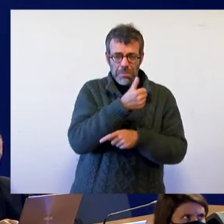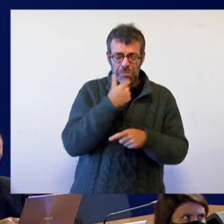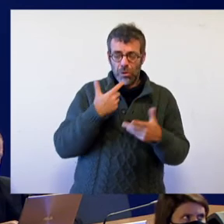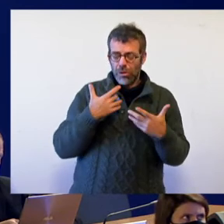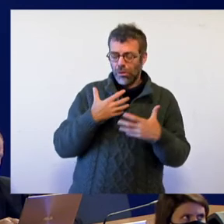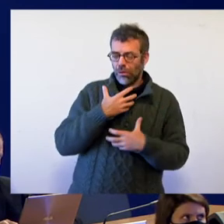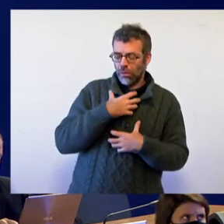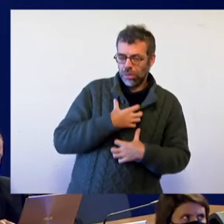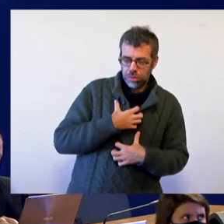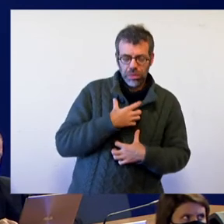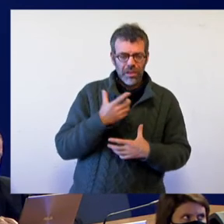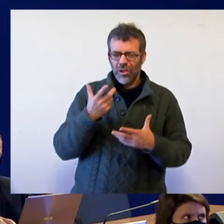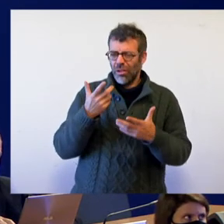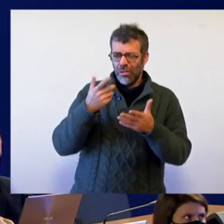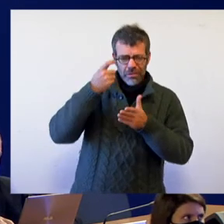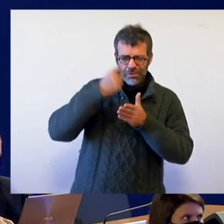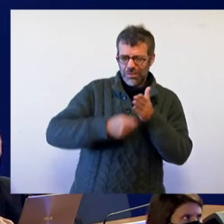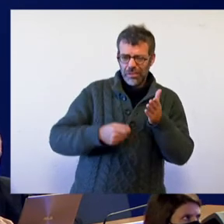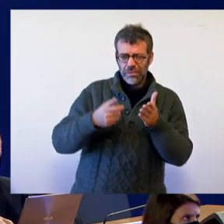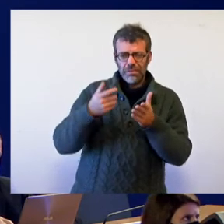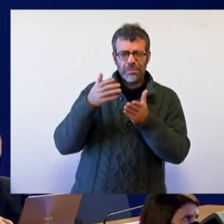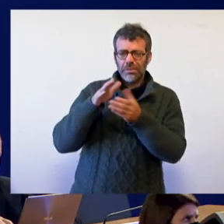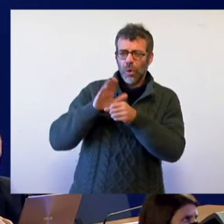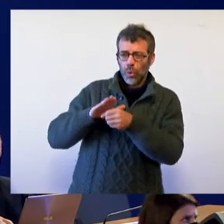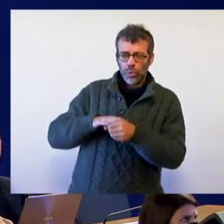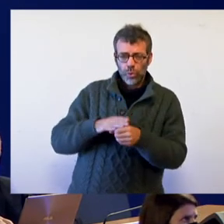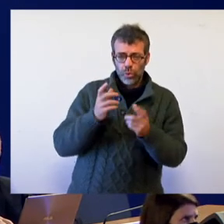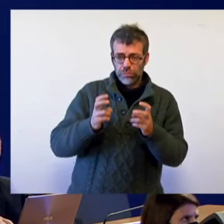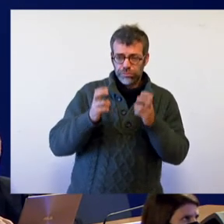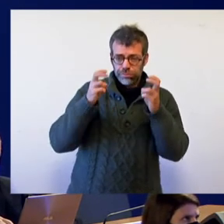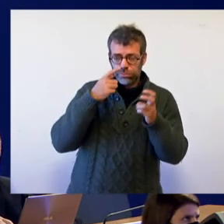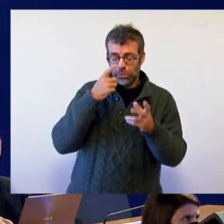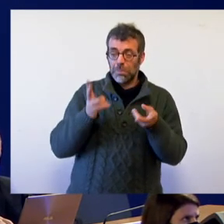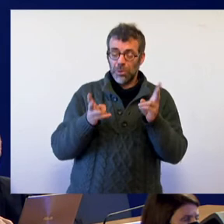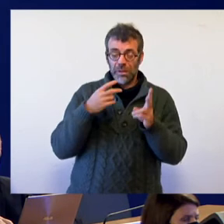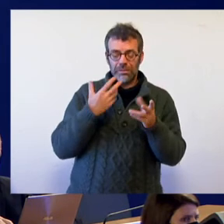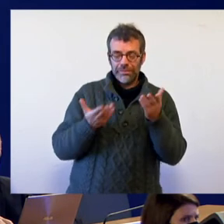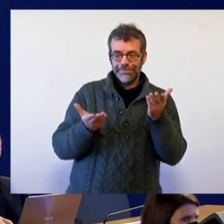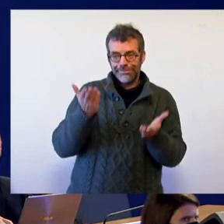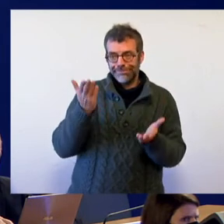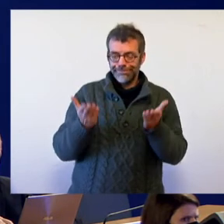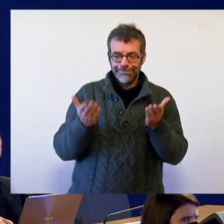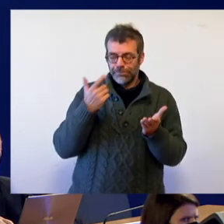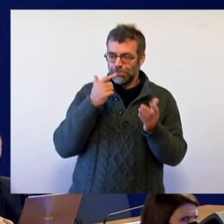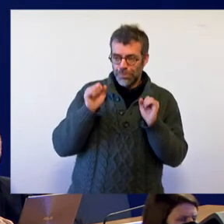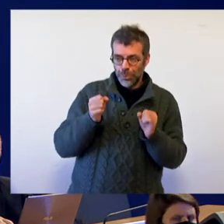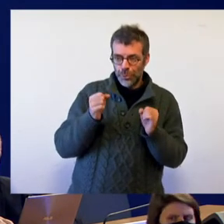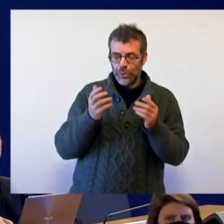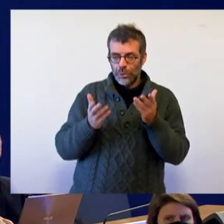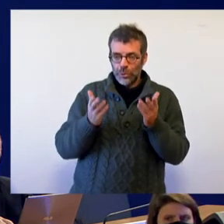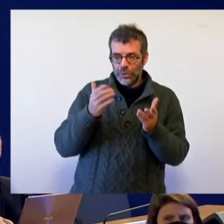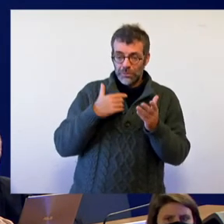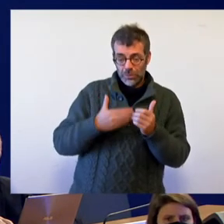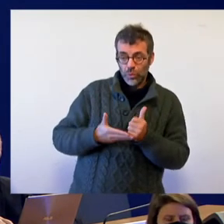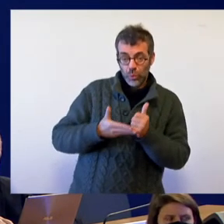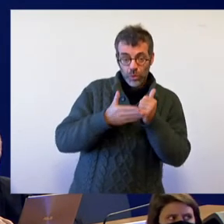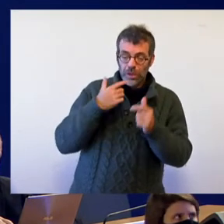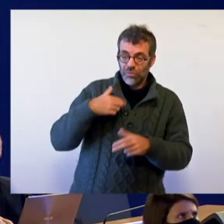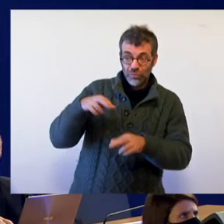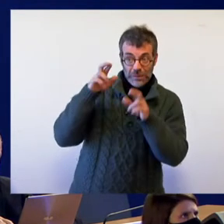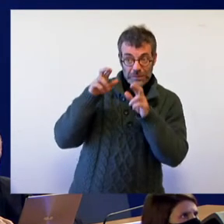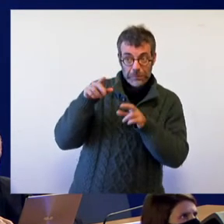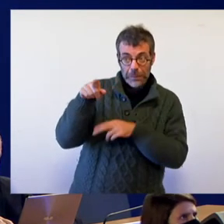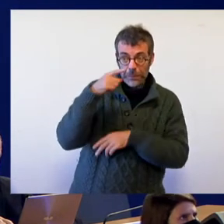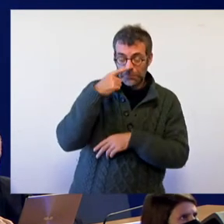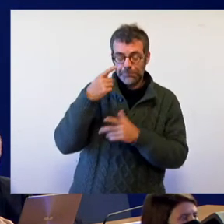qu'il n'y a pas un effet de vase communicant? Je compte sur vous vraiment pour soutenir ces gens-là en